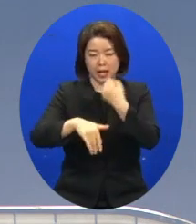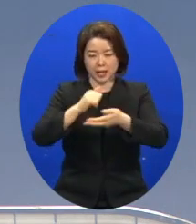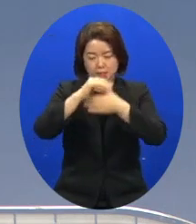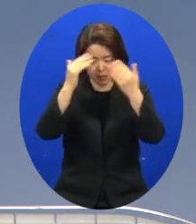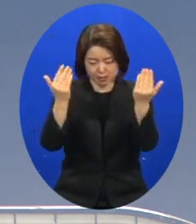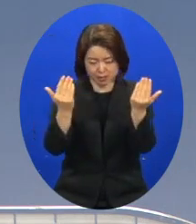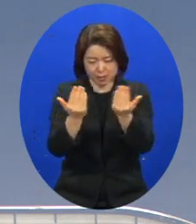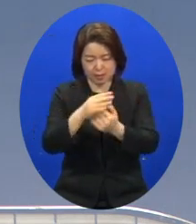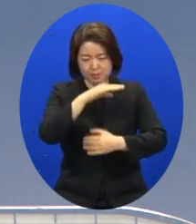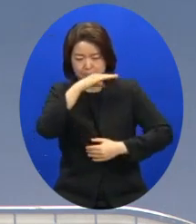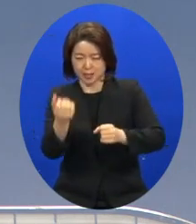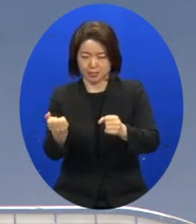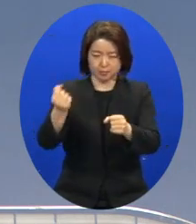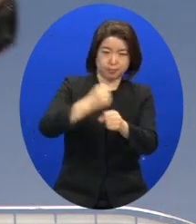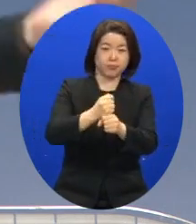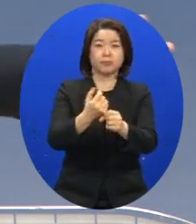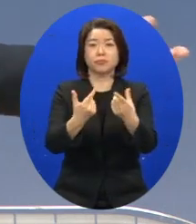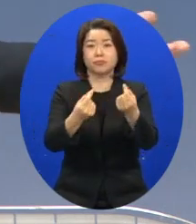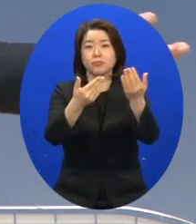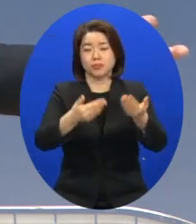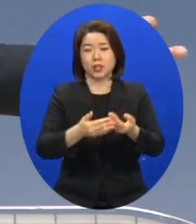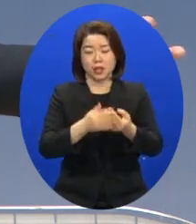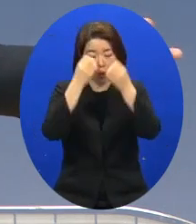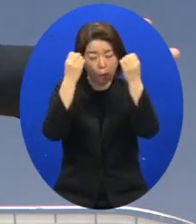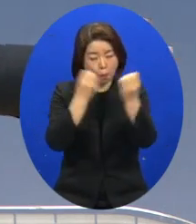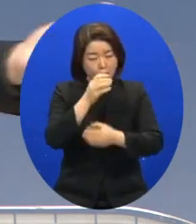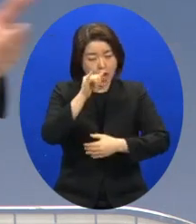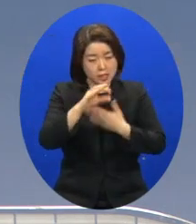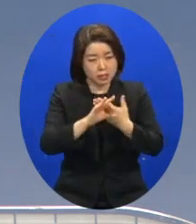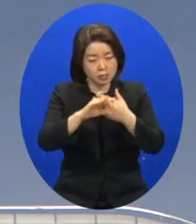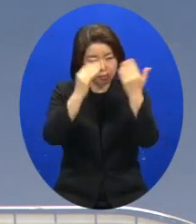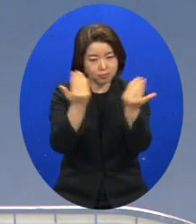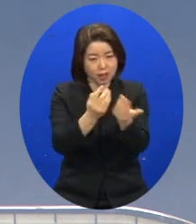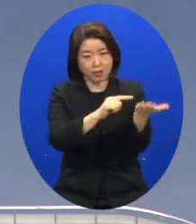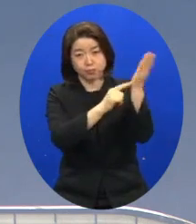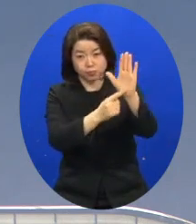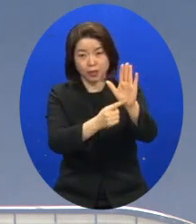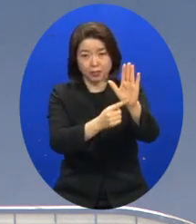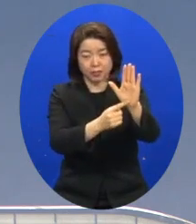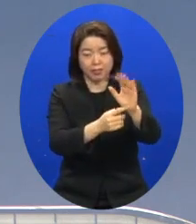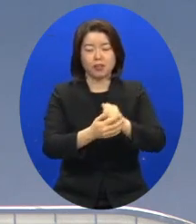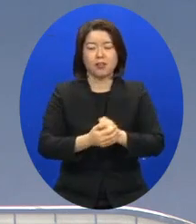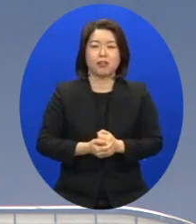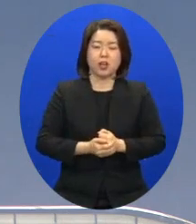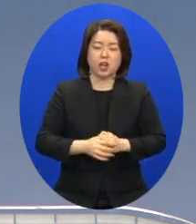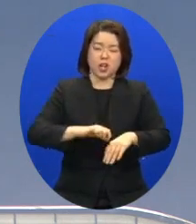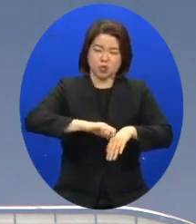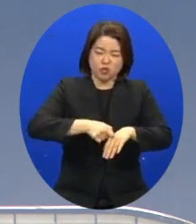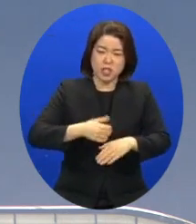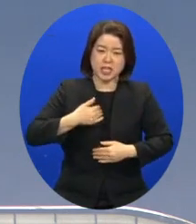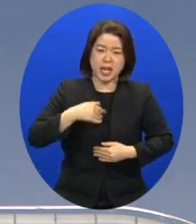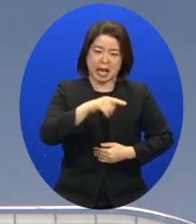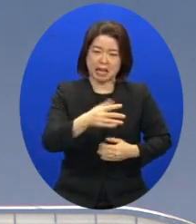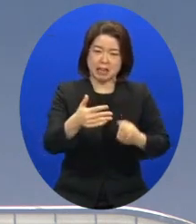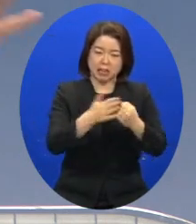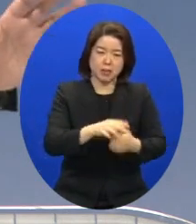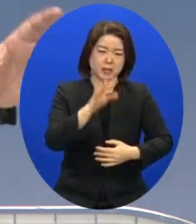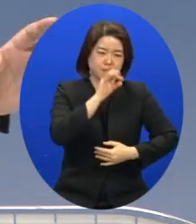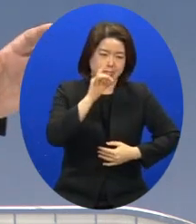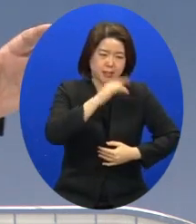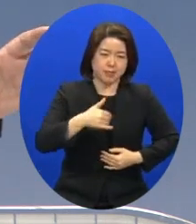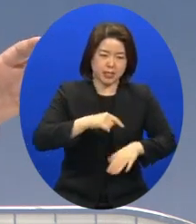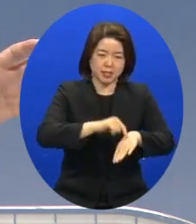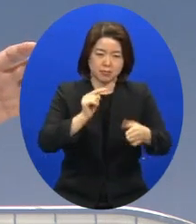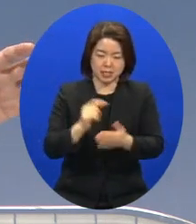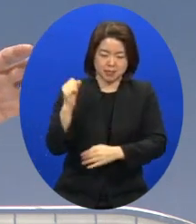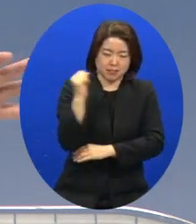것 오해가 있으면 다 밝혀 주실 겁니다 굳이 지금 그것 때문에 변명하고 그것땜에 흔들릴